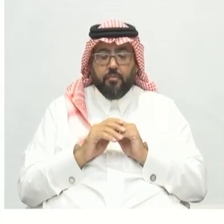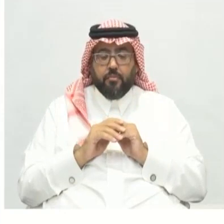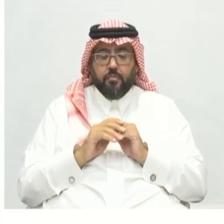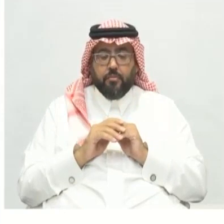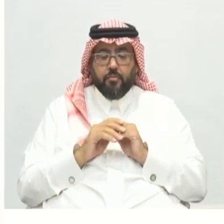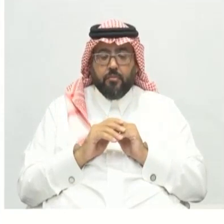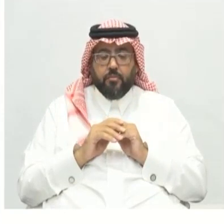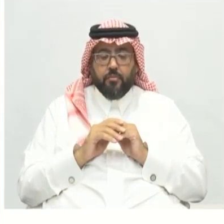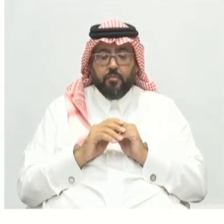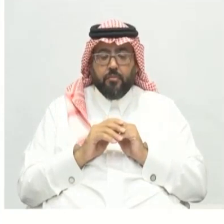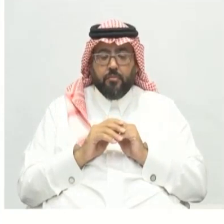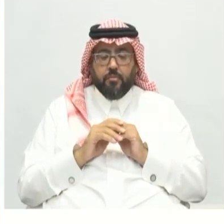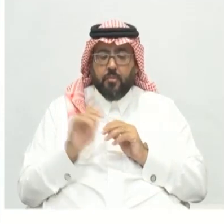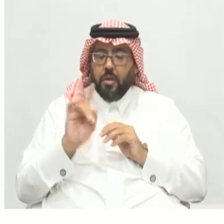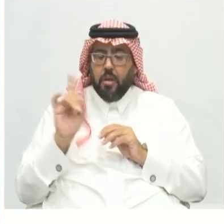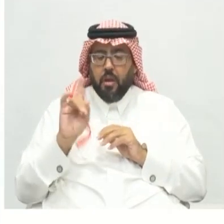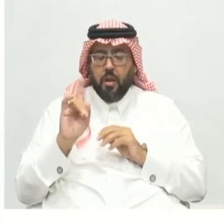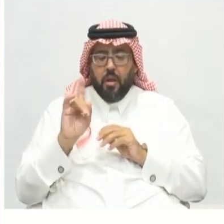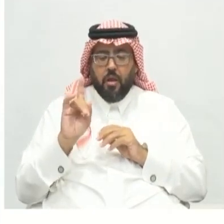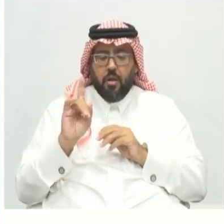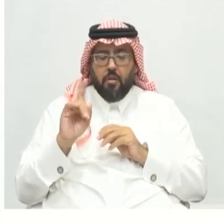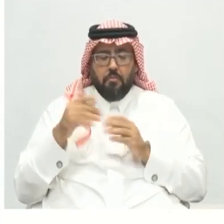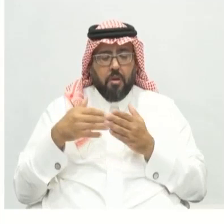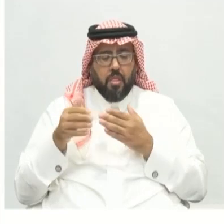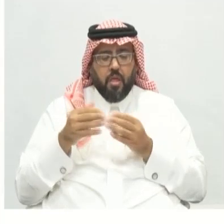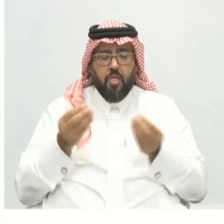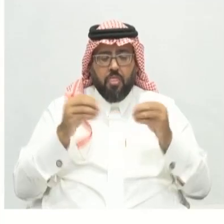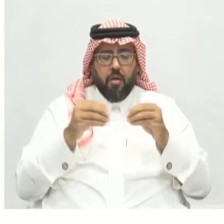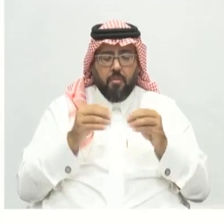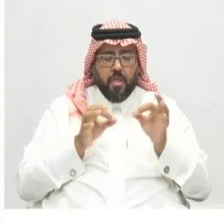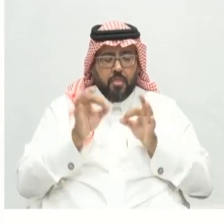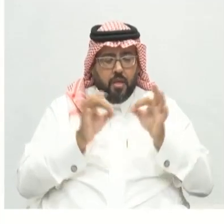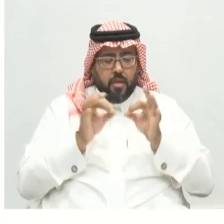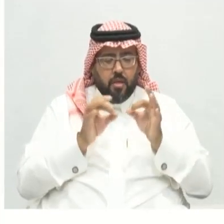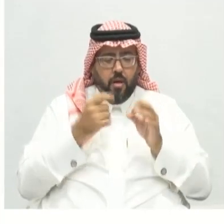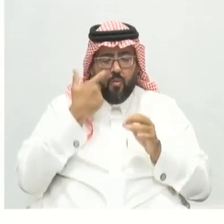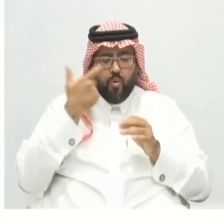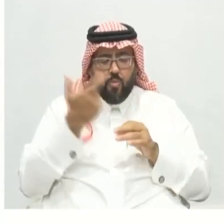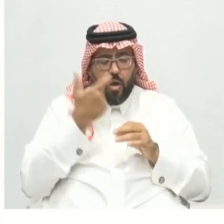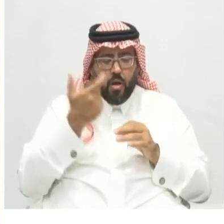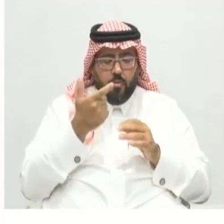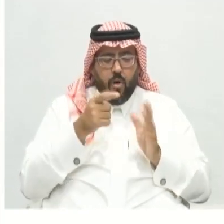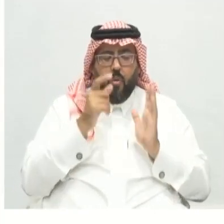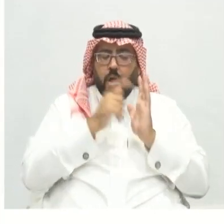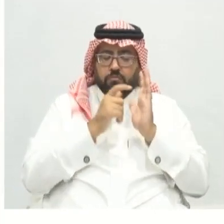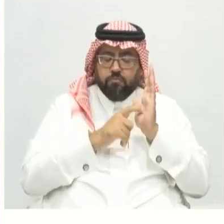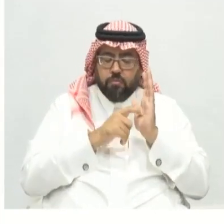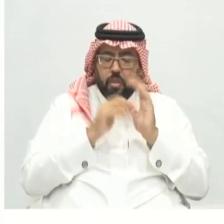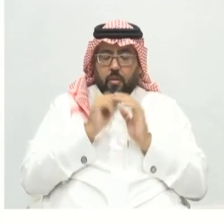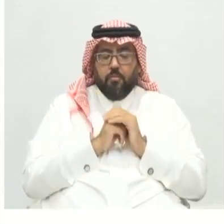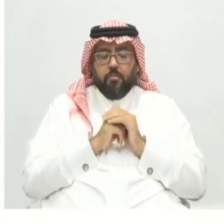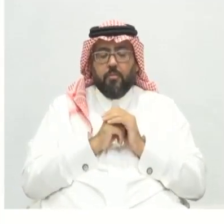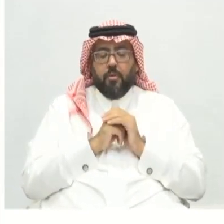فقط احسنت لا ارى ذلك انها تتضمن عمليه التخطيط والمراقبه والتحكم اذا